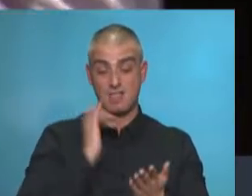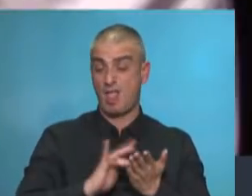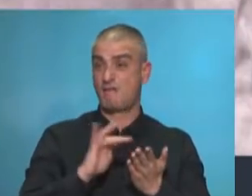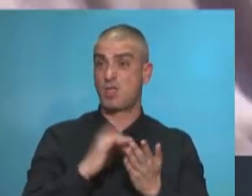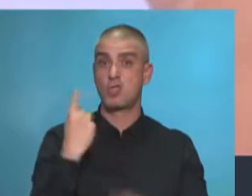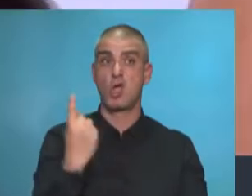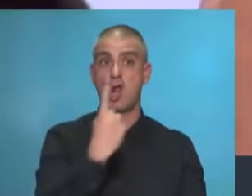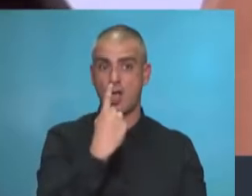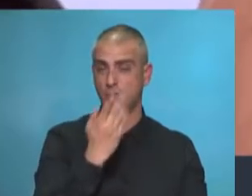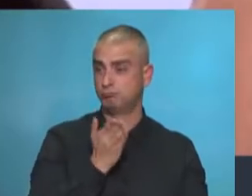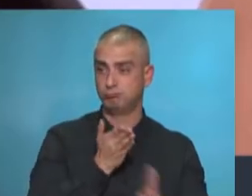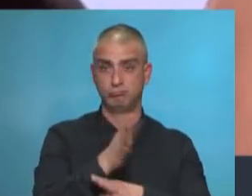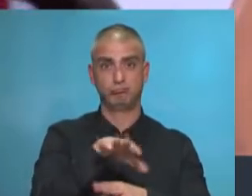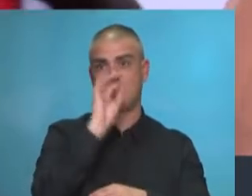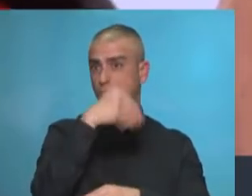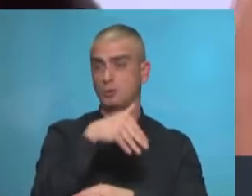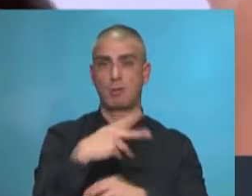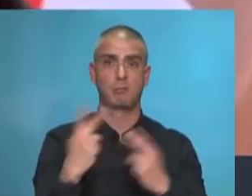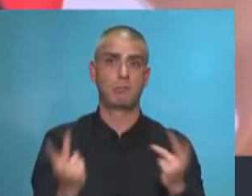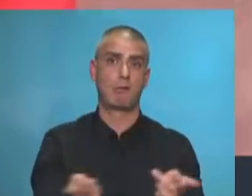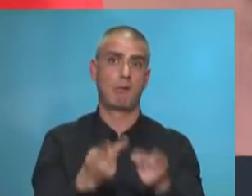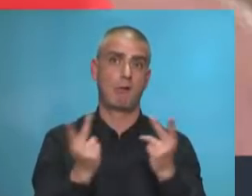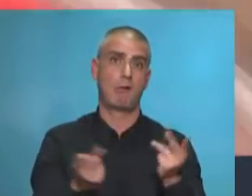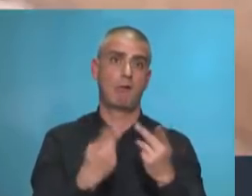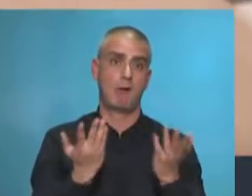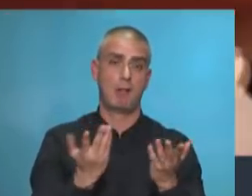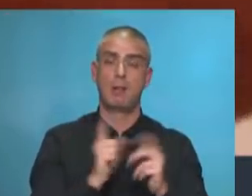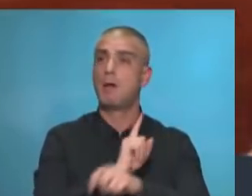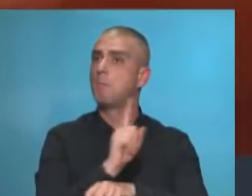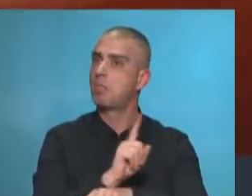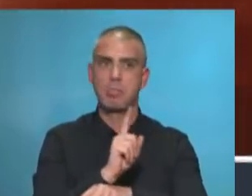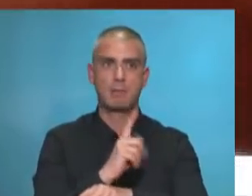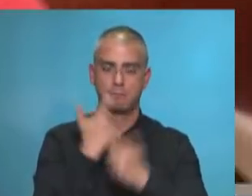כל אחד, הגישה לשירותי מין הפכה לקלה מתמיד, בינתיים בלי שום פיקוח.